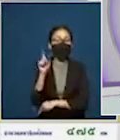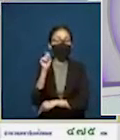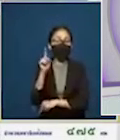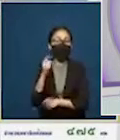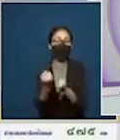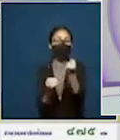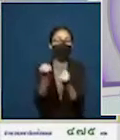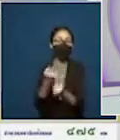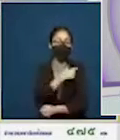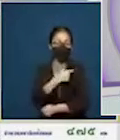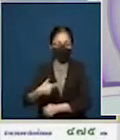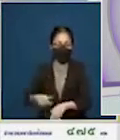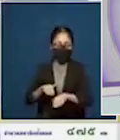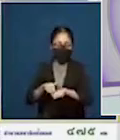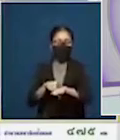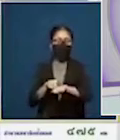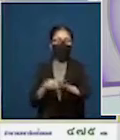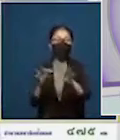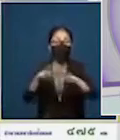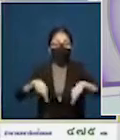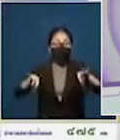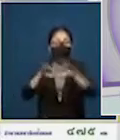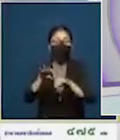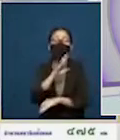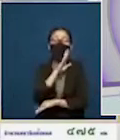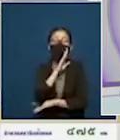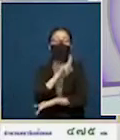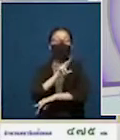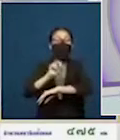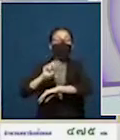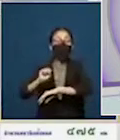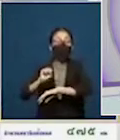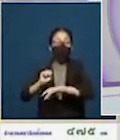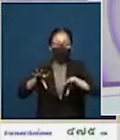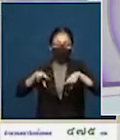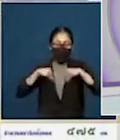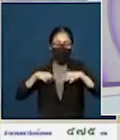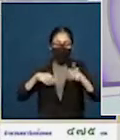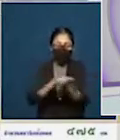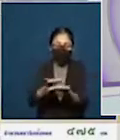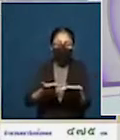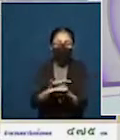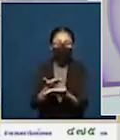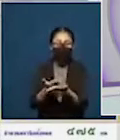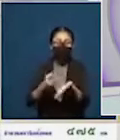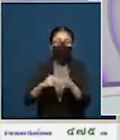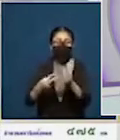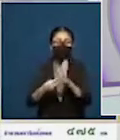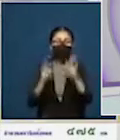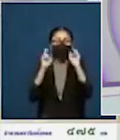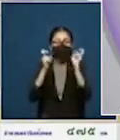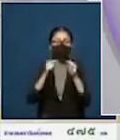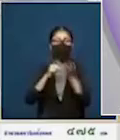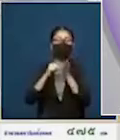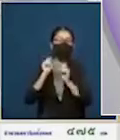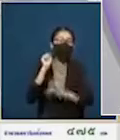สัญญาจิตตโสภาวดีเห็นด้วยค่ะว่ารเมศพูดอ่อไม่เห็นตัวอย่างนี้ทุกคนเค้าจะต้องพูดออกมาค่ะว่าใครที่